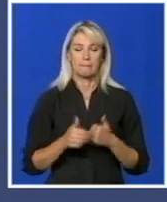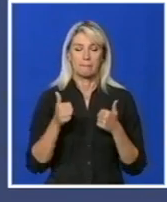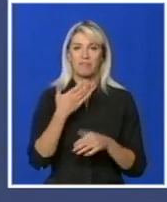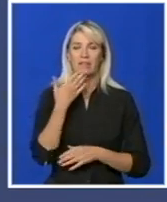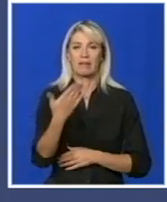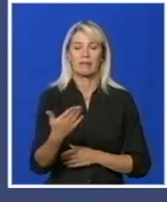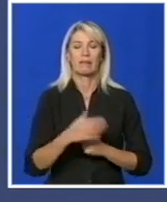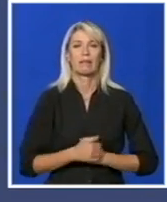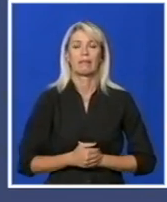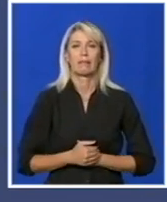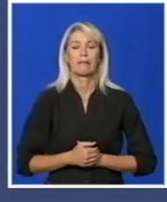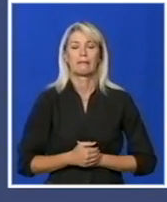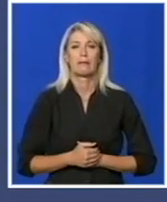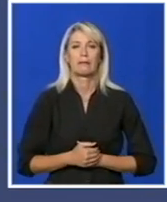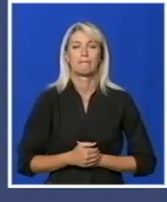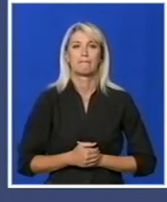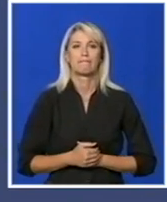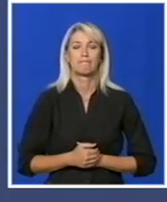Što se tiče